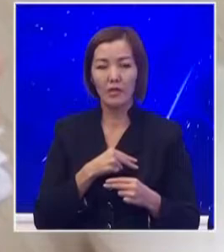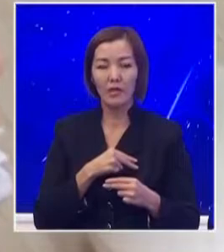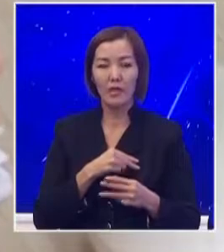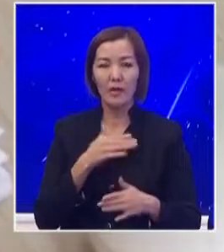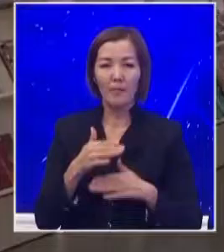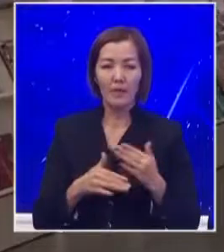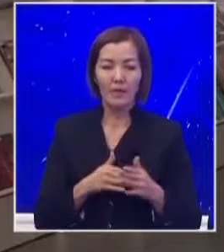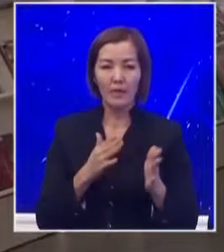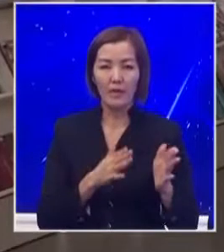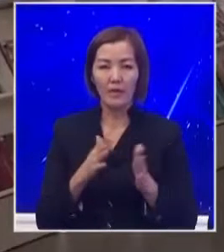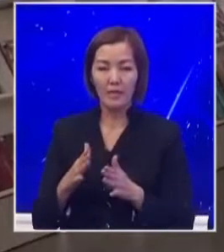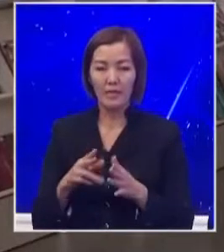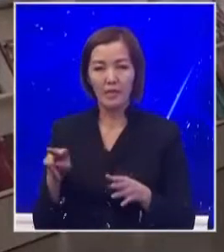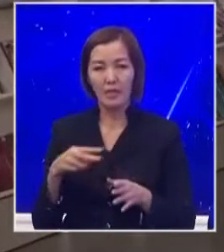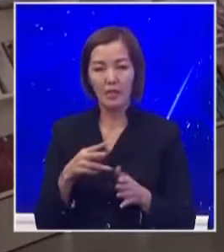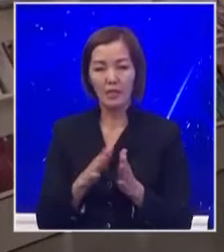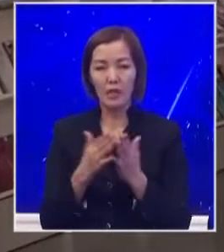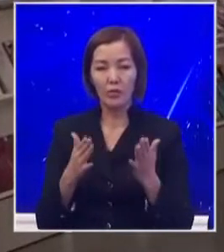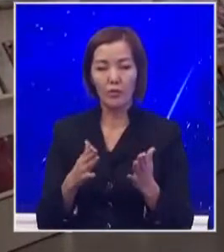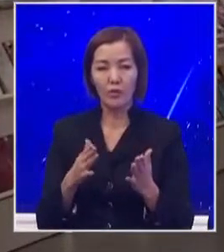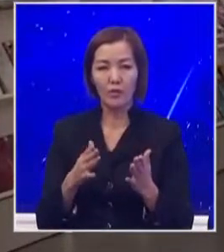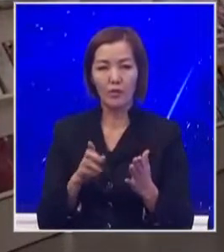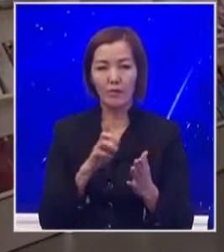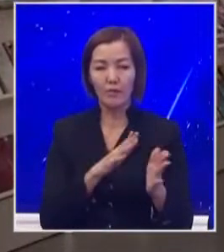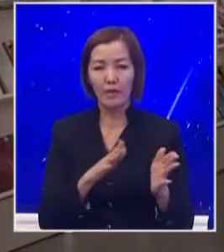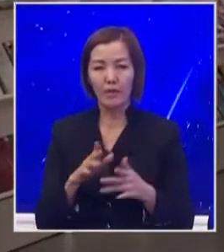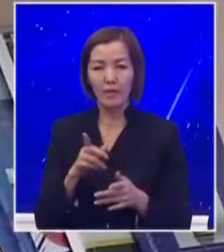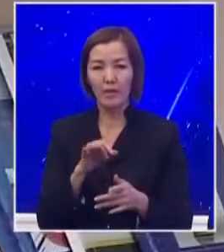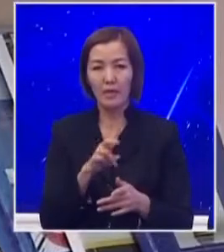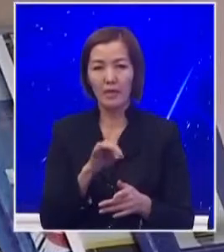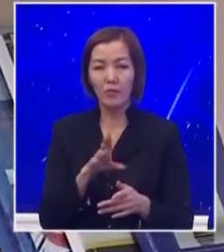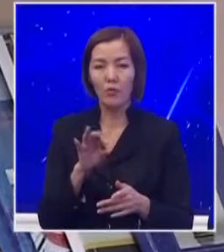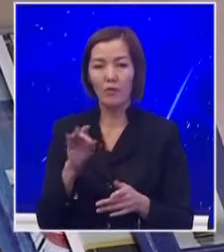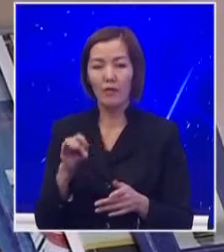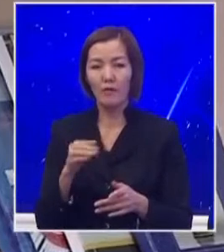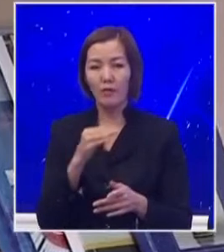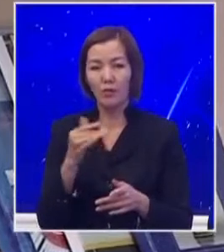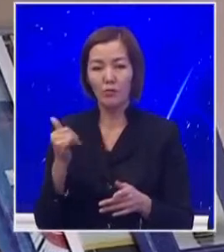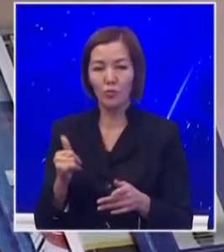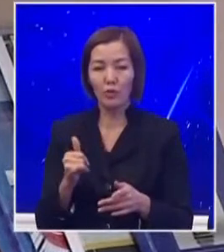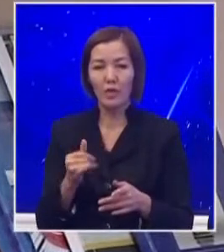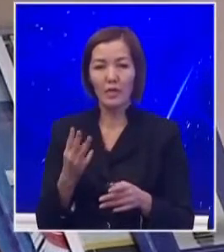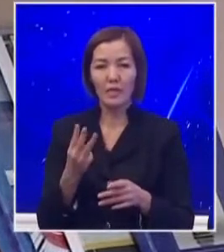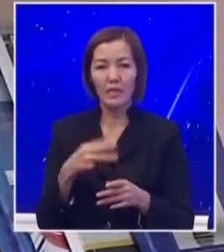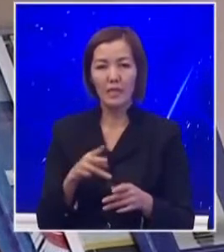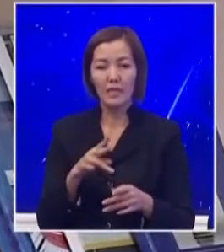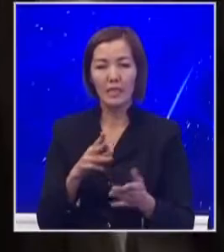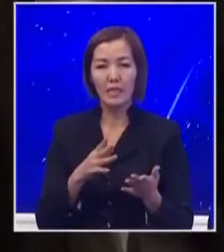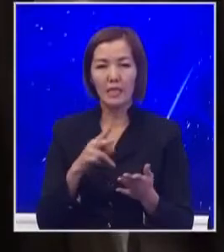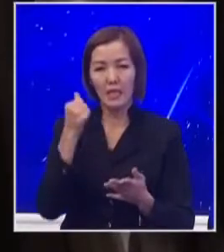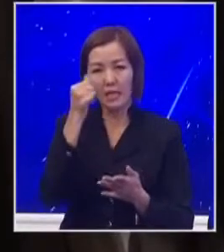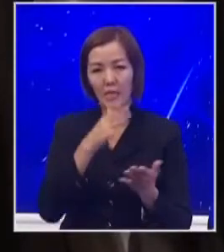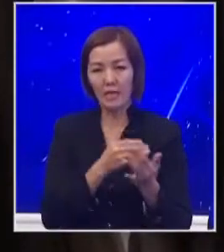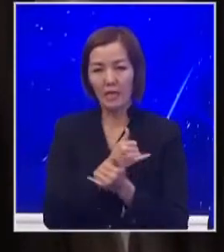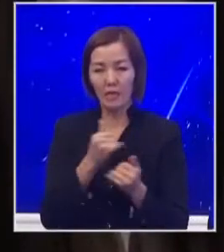и каталогизации литературы. В библиотеке имени Гали Урманова Жетсусского университета вот уже 30 лет трудится